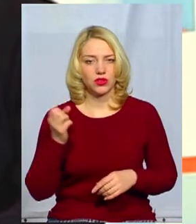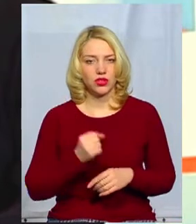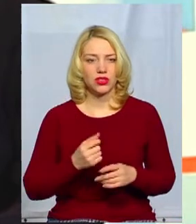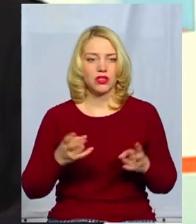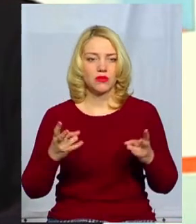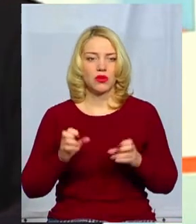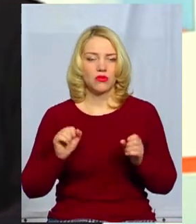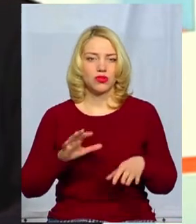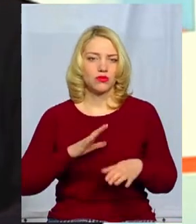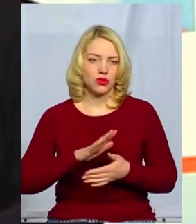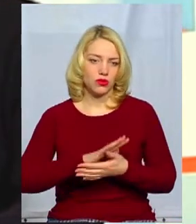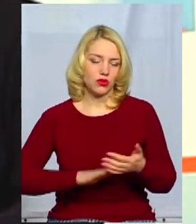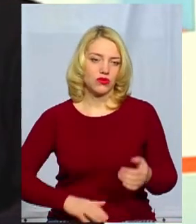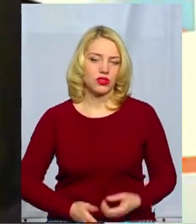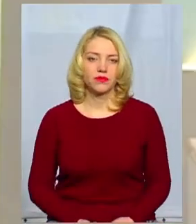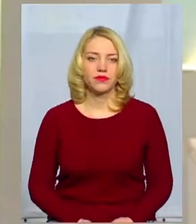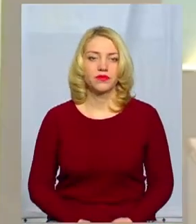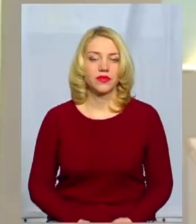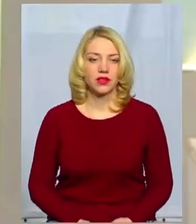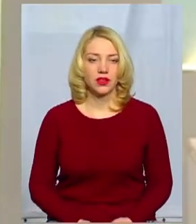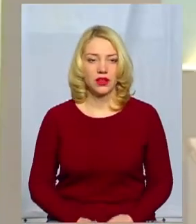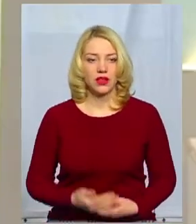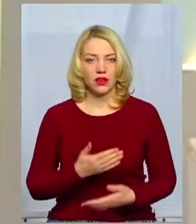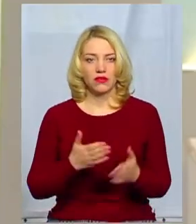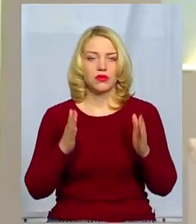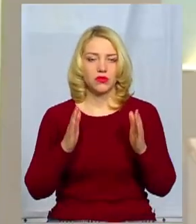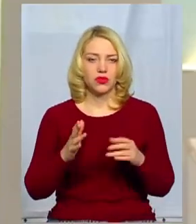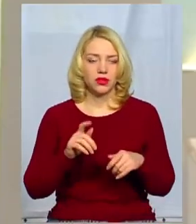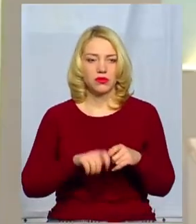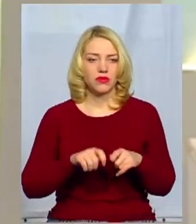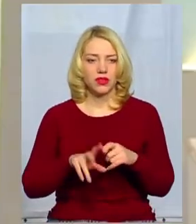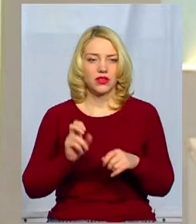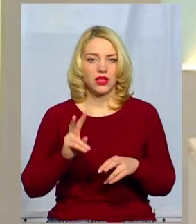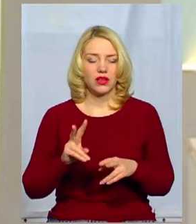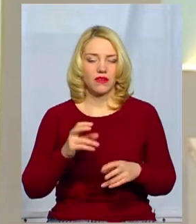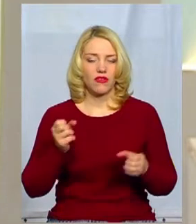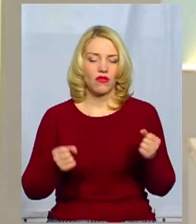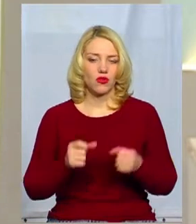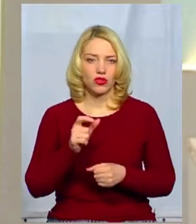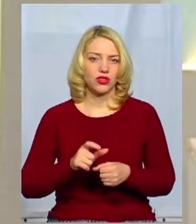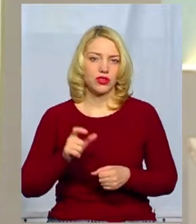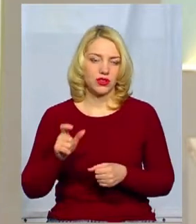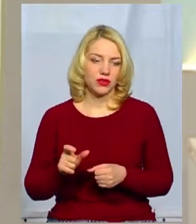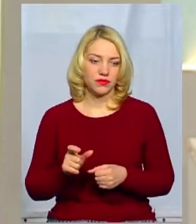потреби може бути продовжена. А ви будете перевіряти, як водії